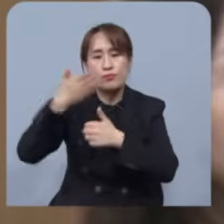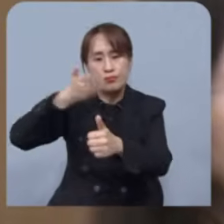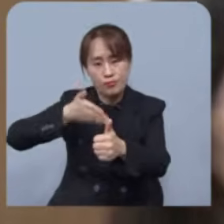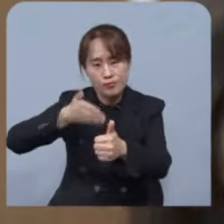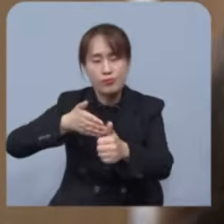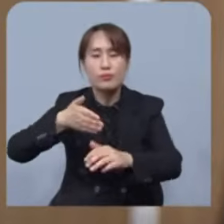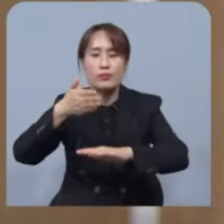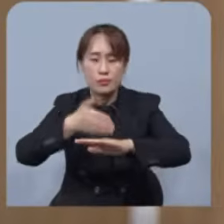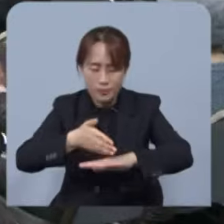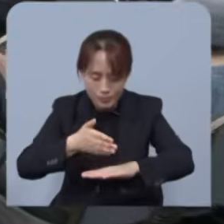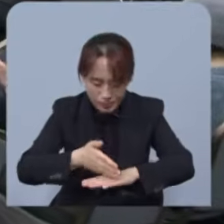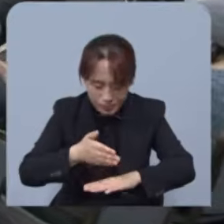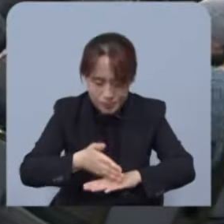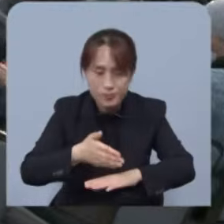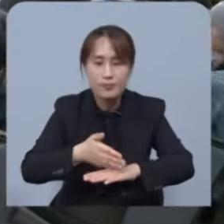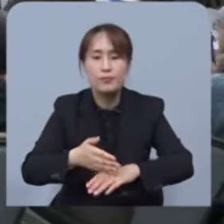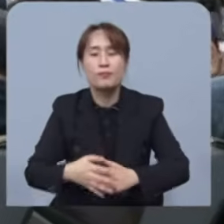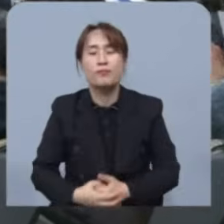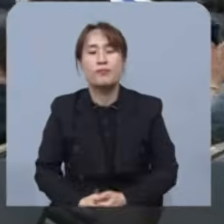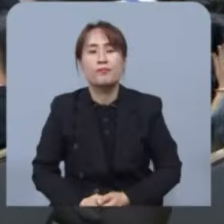감사합니다.